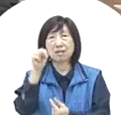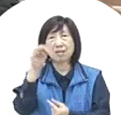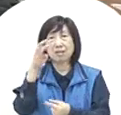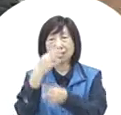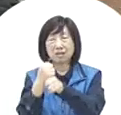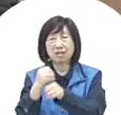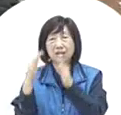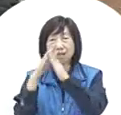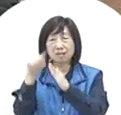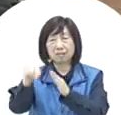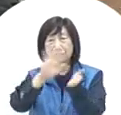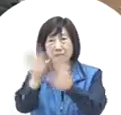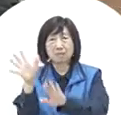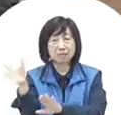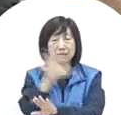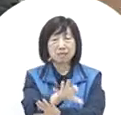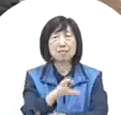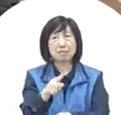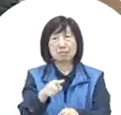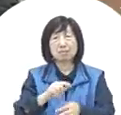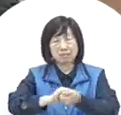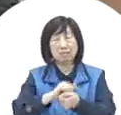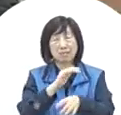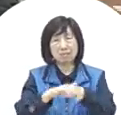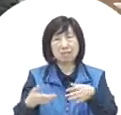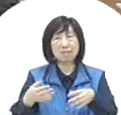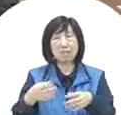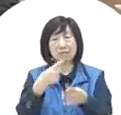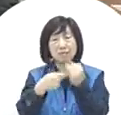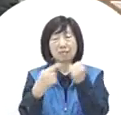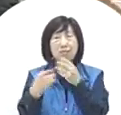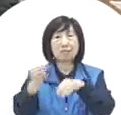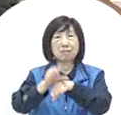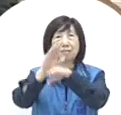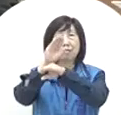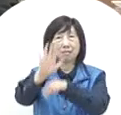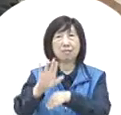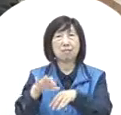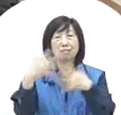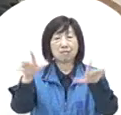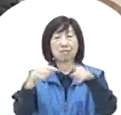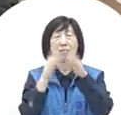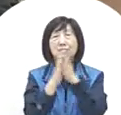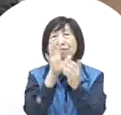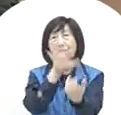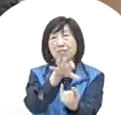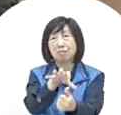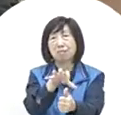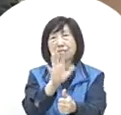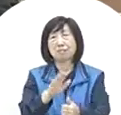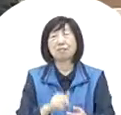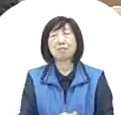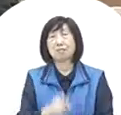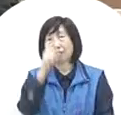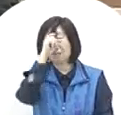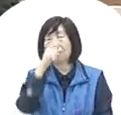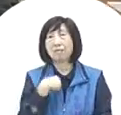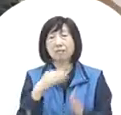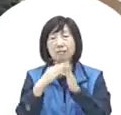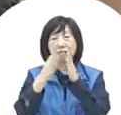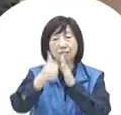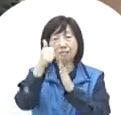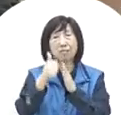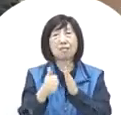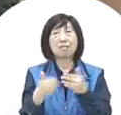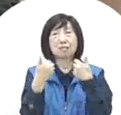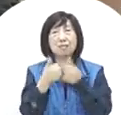现，就代表数倍、数十倍、数百倍的被害人可能还被威胁。而我严正的要求廖局长，你不